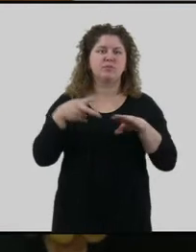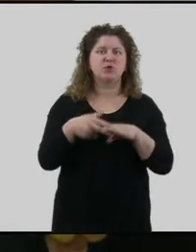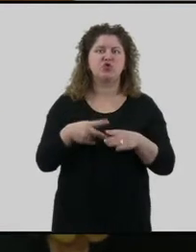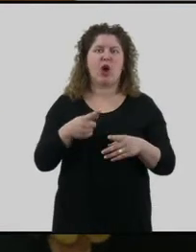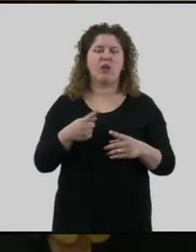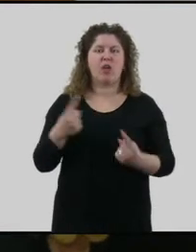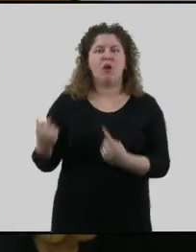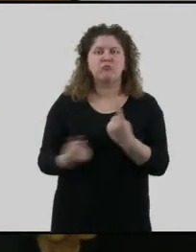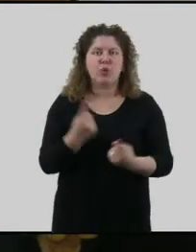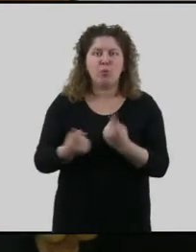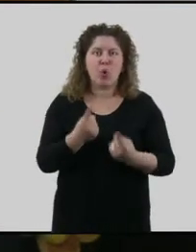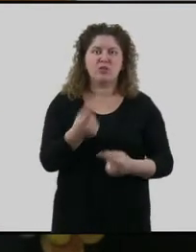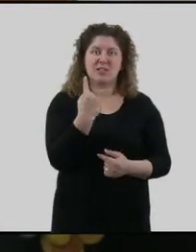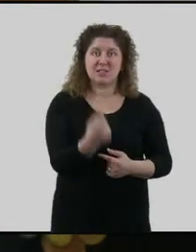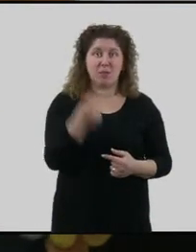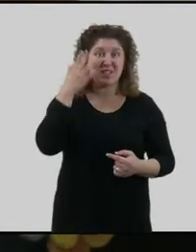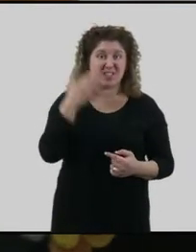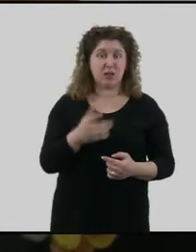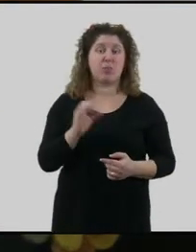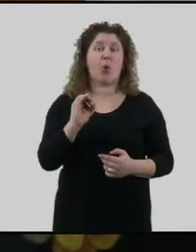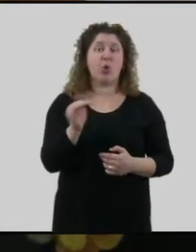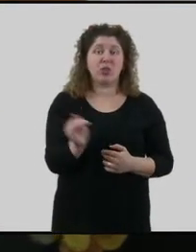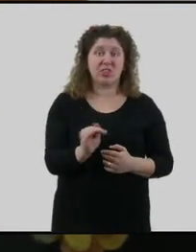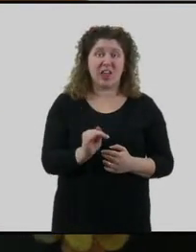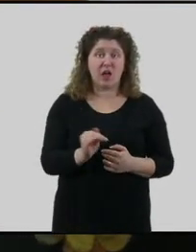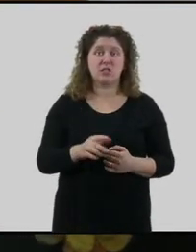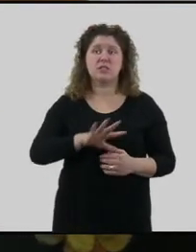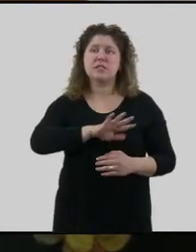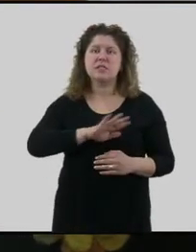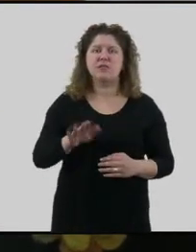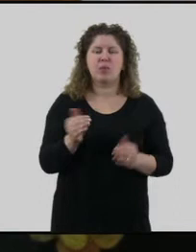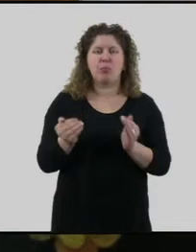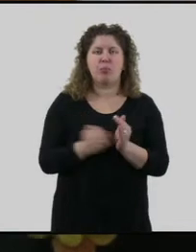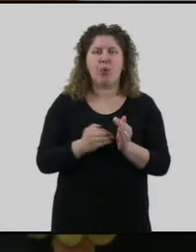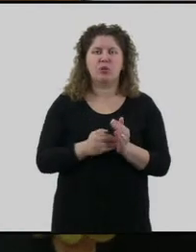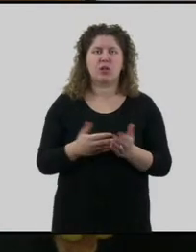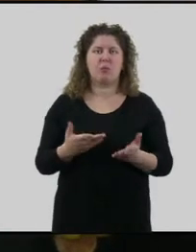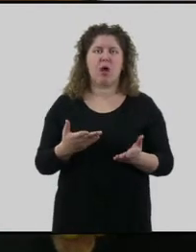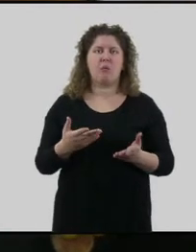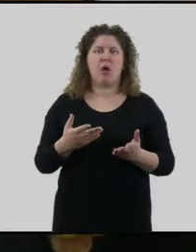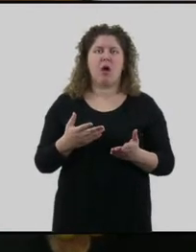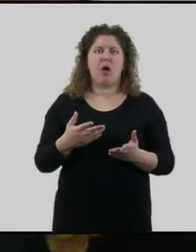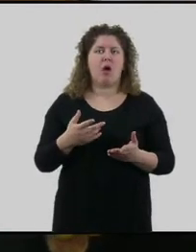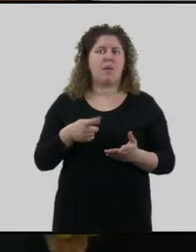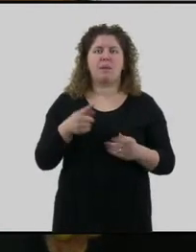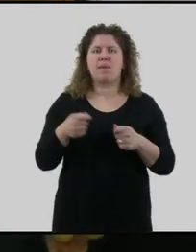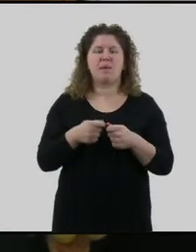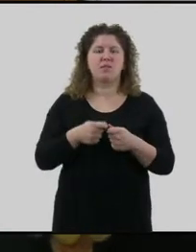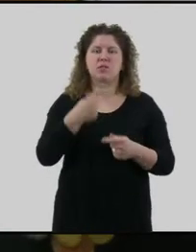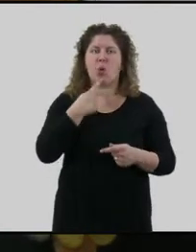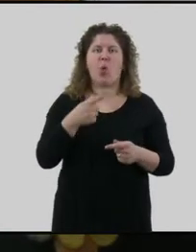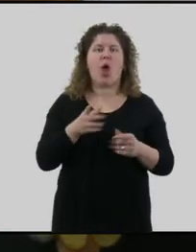promocije udomiteljstva, same skrbi o djeci i svim potrebitima bez obzira koje